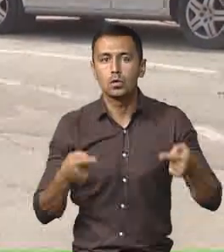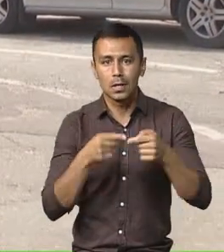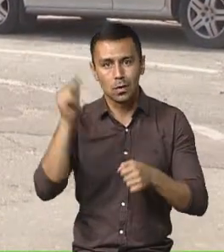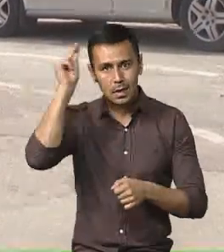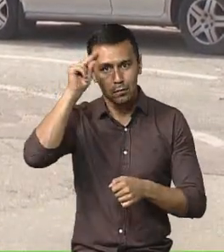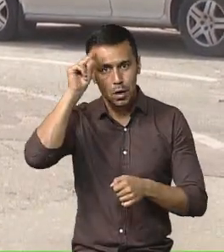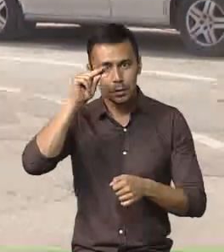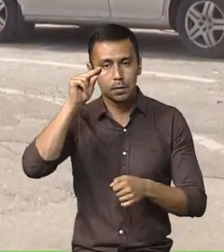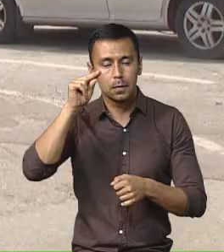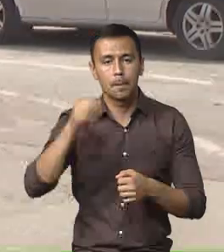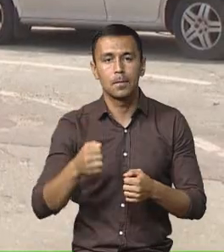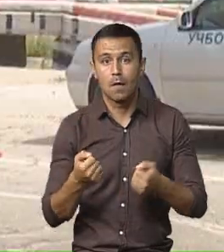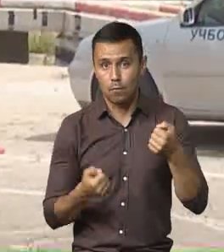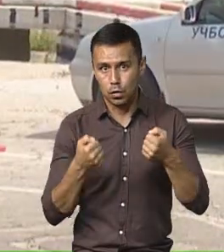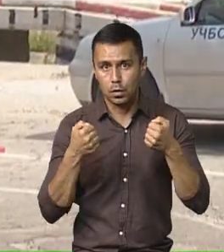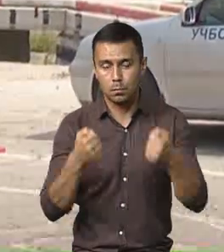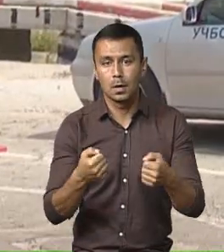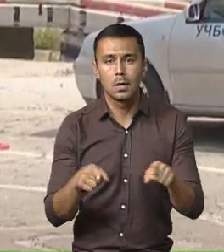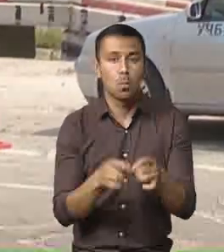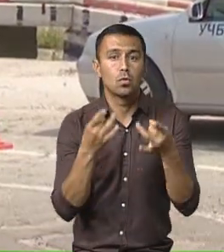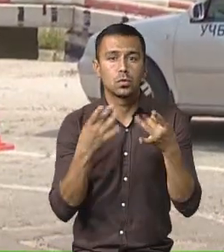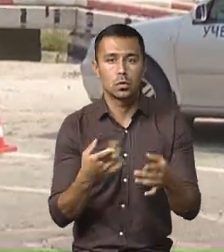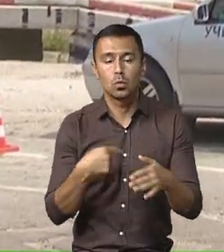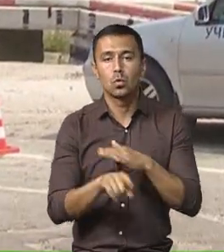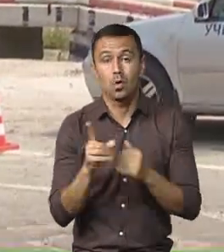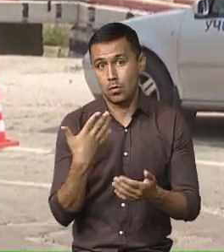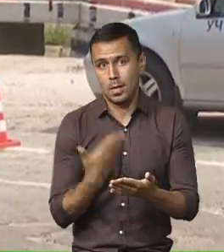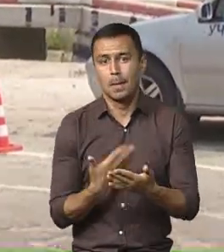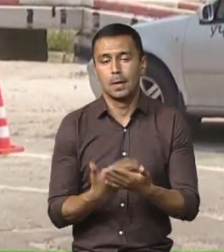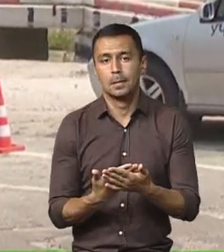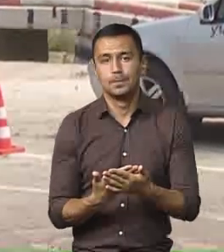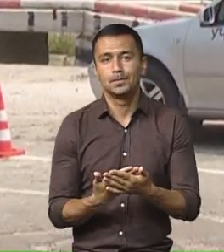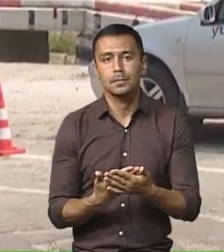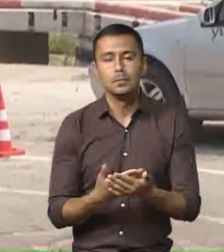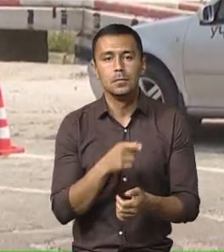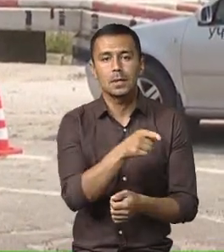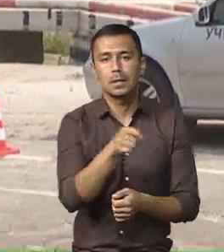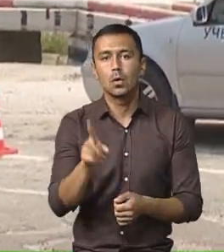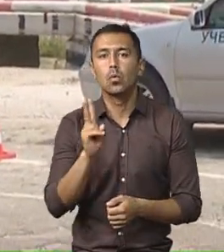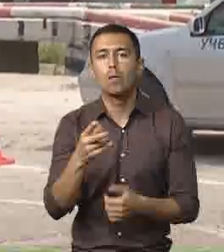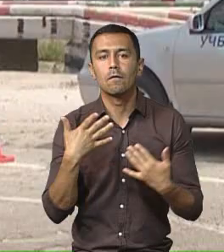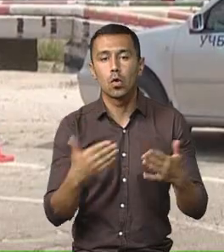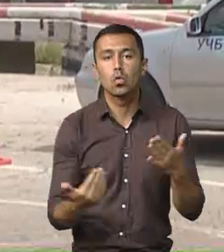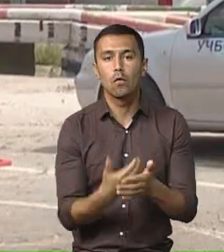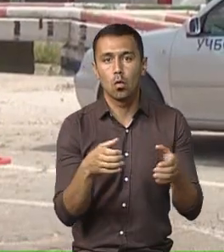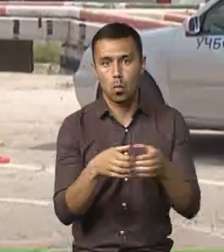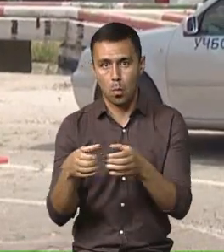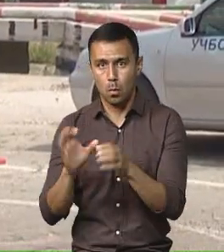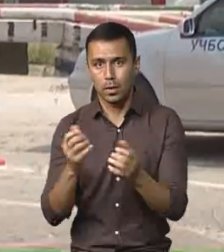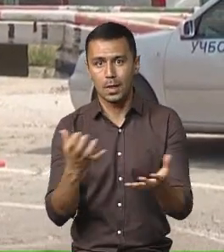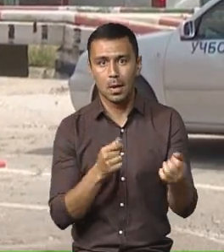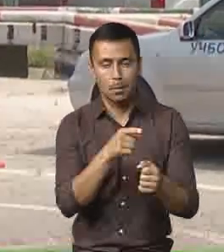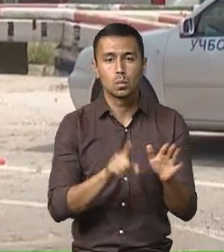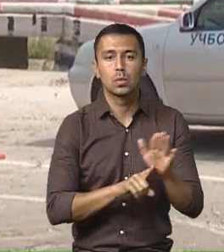навчалася водінню. Так простіше, бо якщо, наприклад, ці, які вже нові групи будуть набирати,